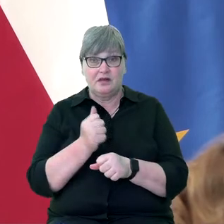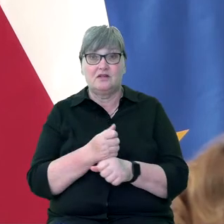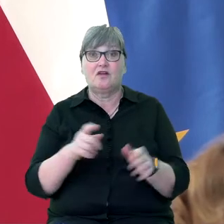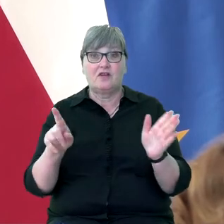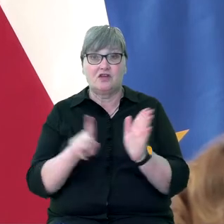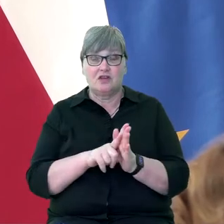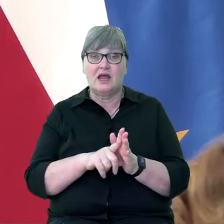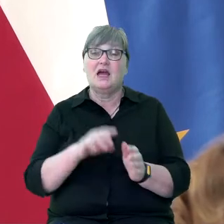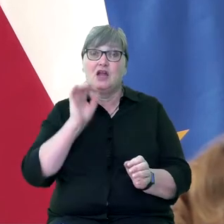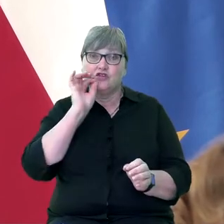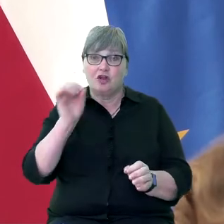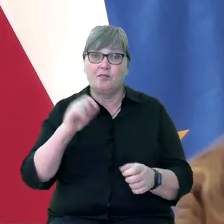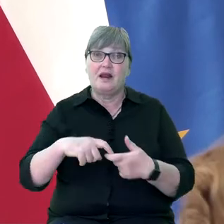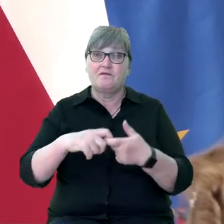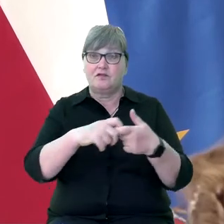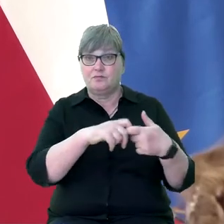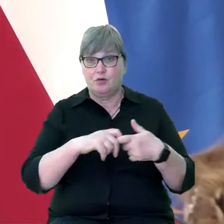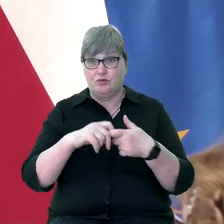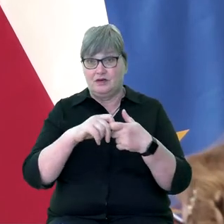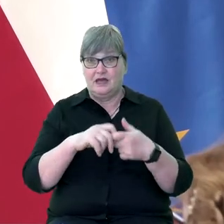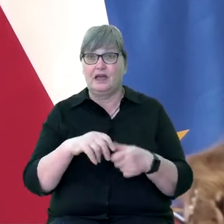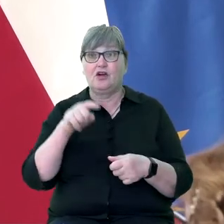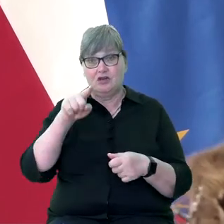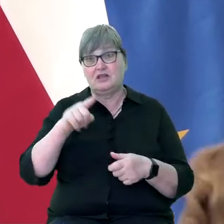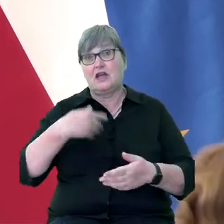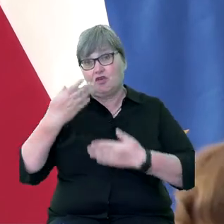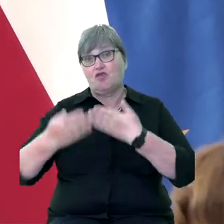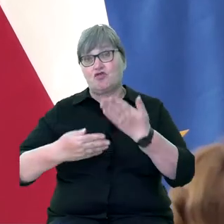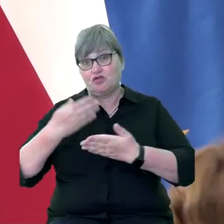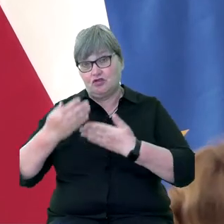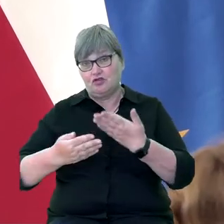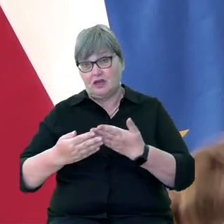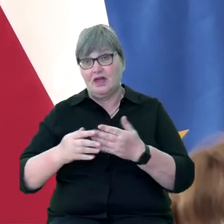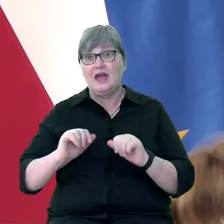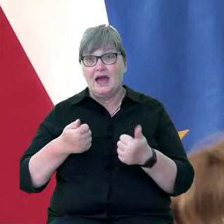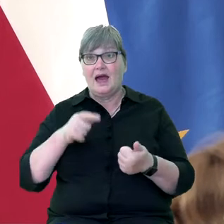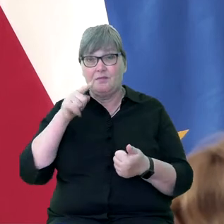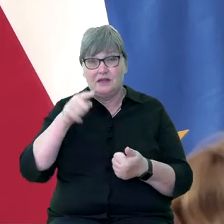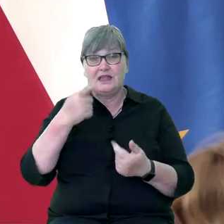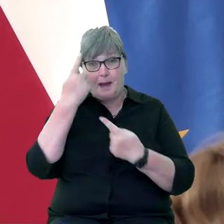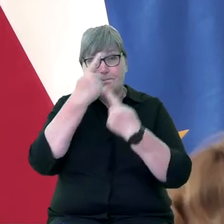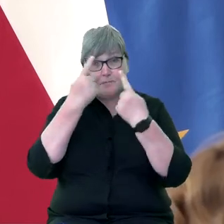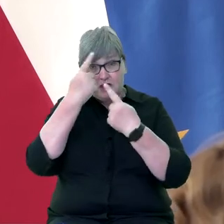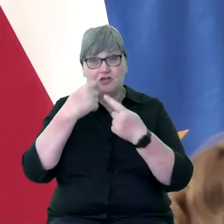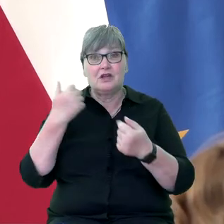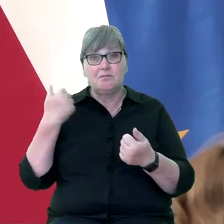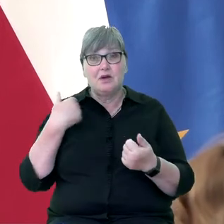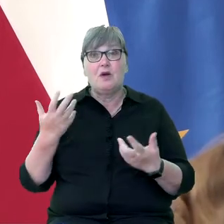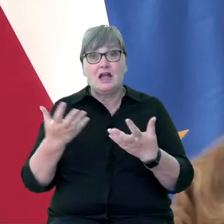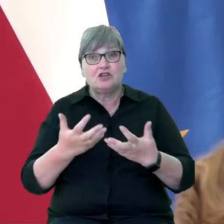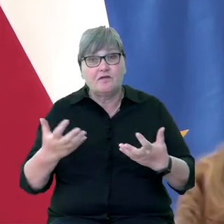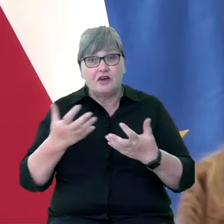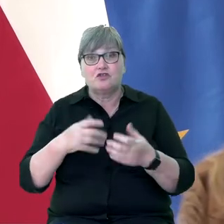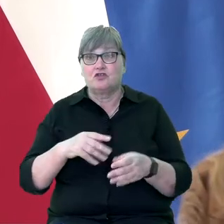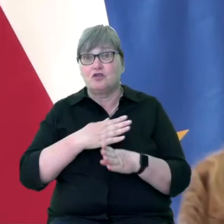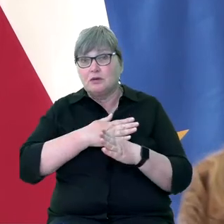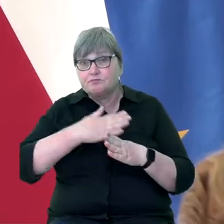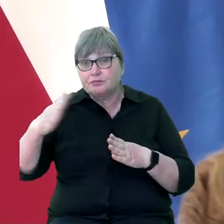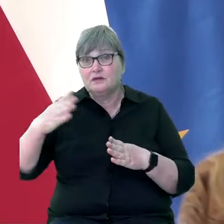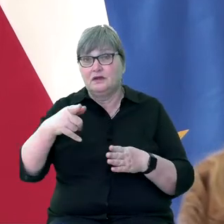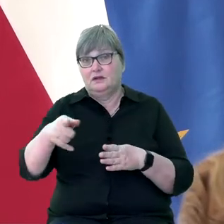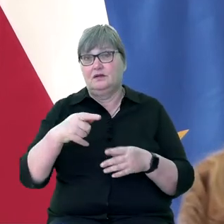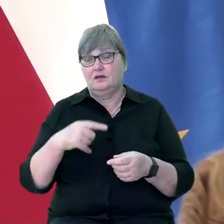wspólnego i tego Państwu życzę, żeby ta refleksja towarzyszyła dzisiejszej konferencji, ale